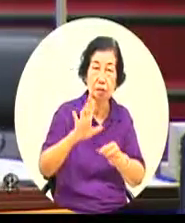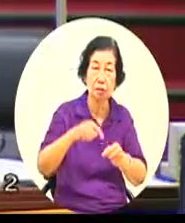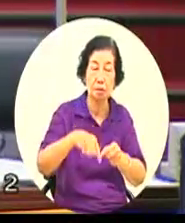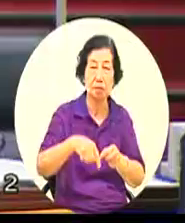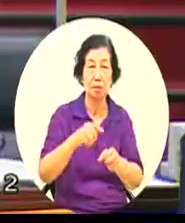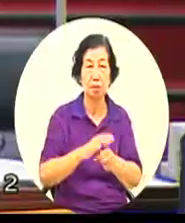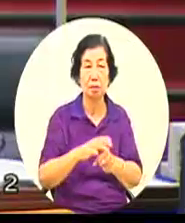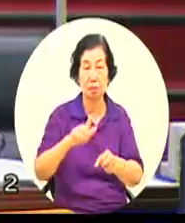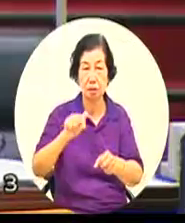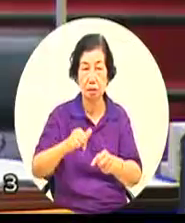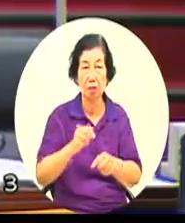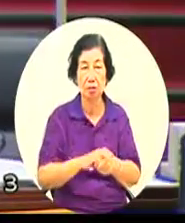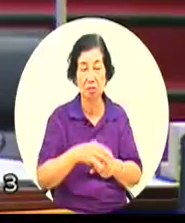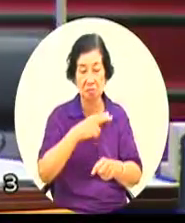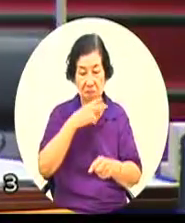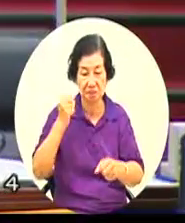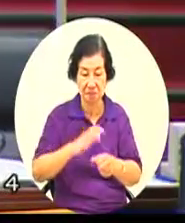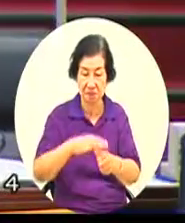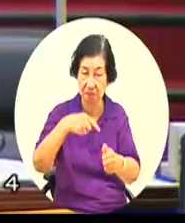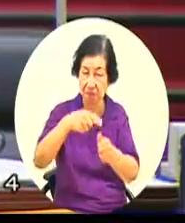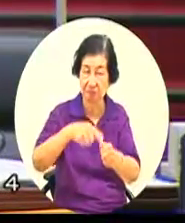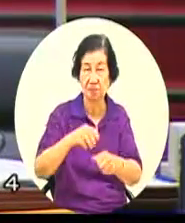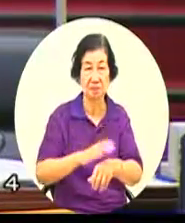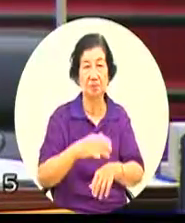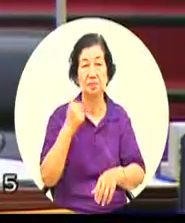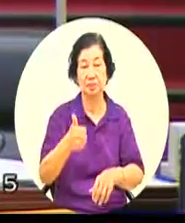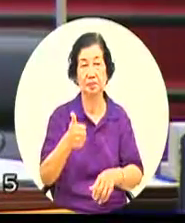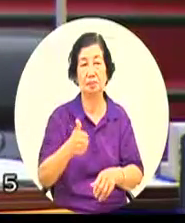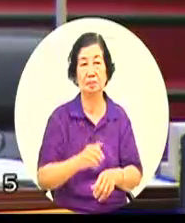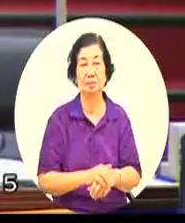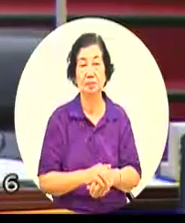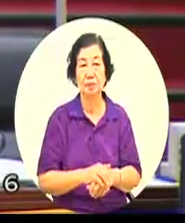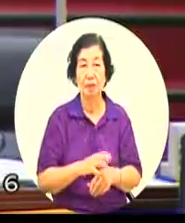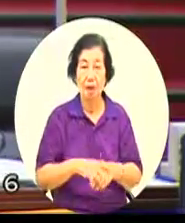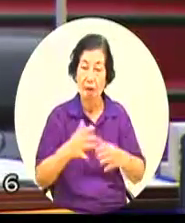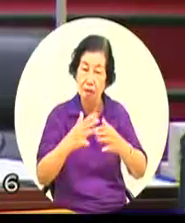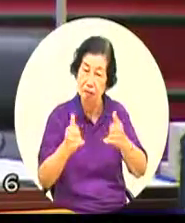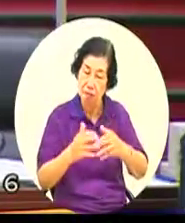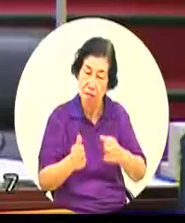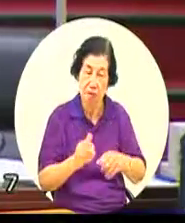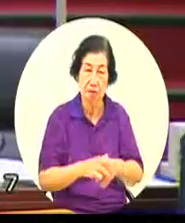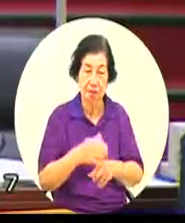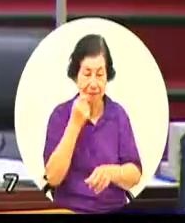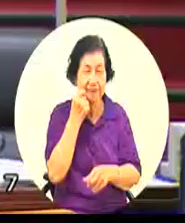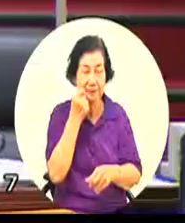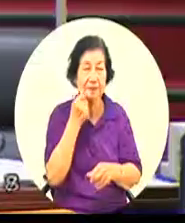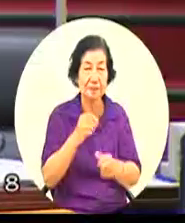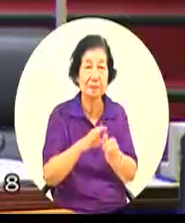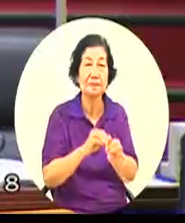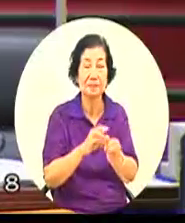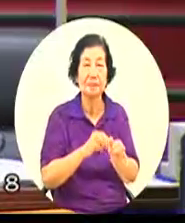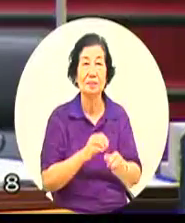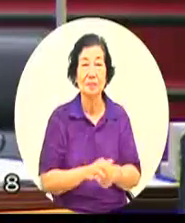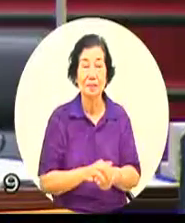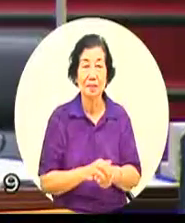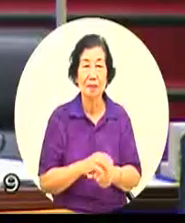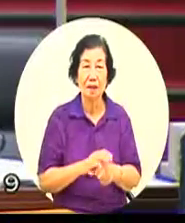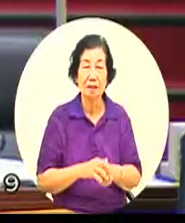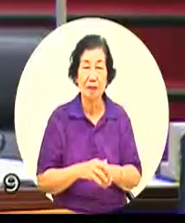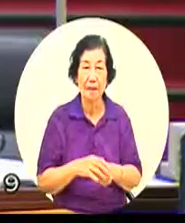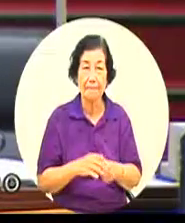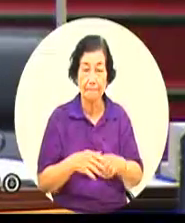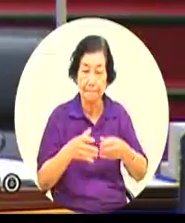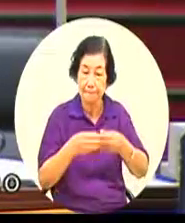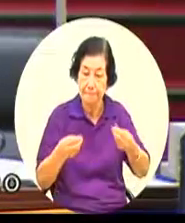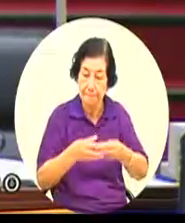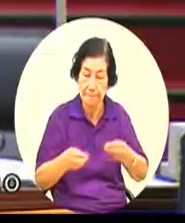那这个可以增加学生呢的学习意愿。而且呢，我是什么时候听呢？我不用跑到雄女去听，也不用跑